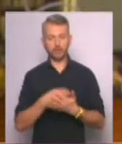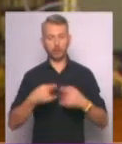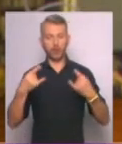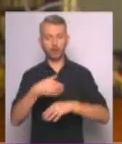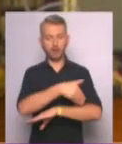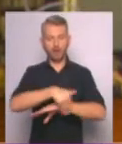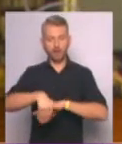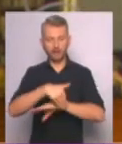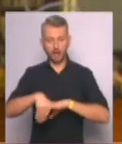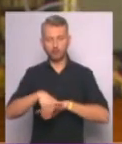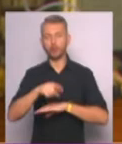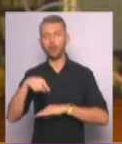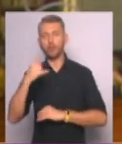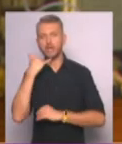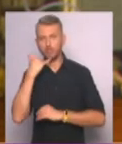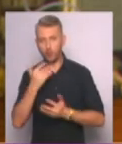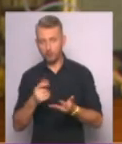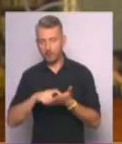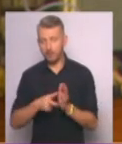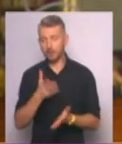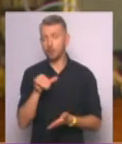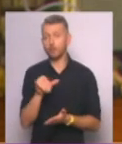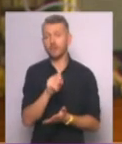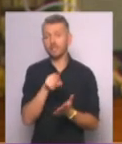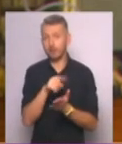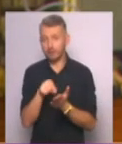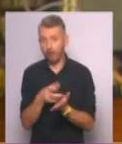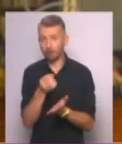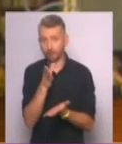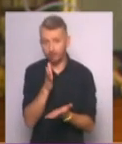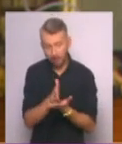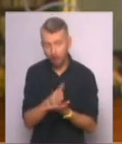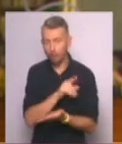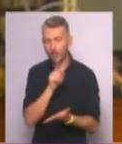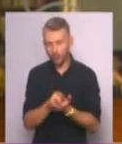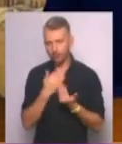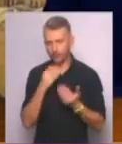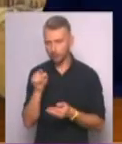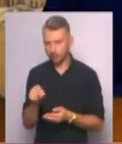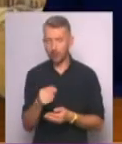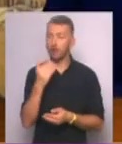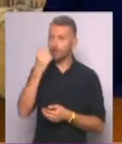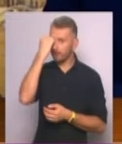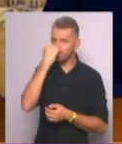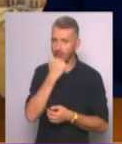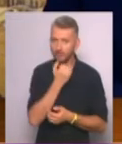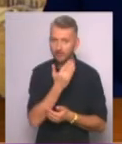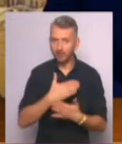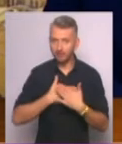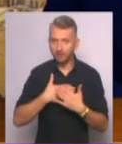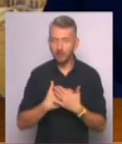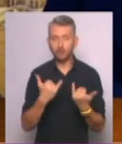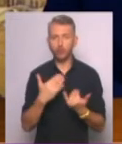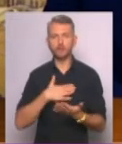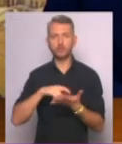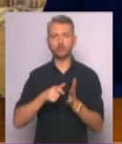адресу приймання, а також номер телефону. Будь ласка, якщо запитання ще залишилося, обов'язково звертайтеся. Вам вдячна за активність. Нагадаю, що сьогодні у